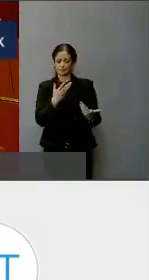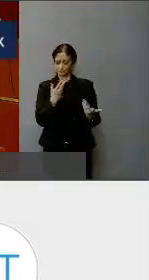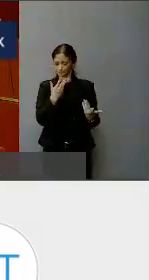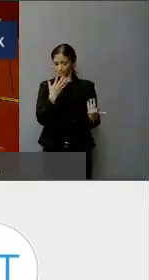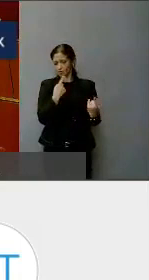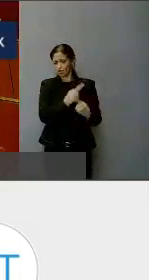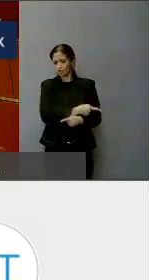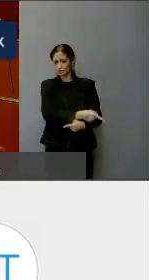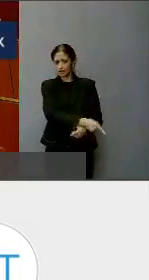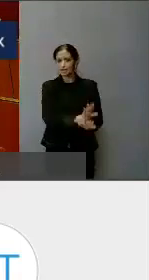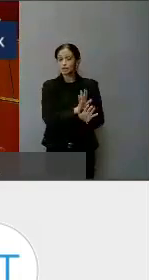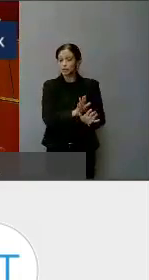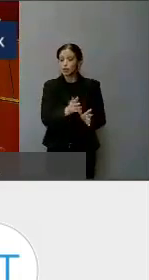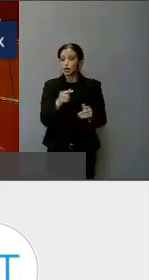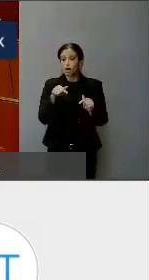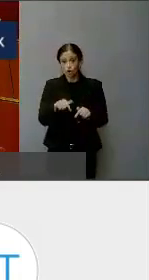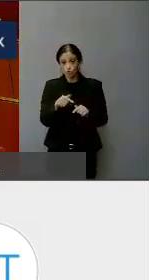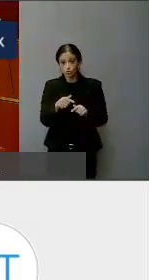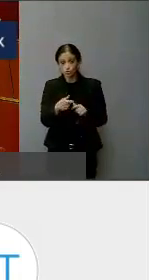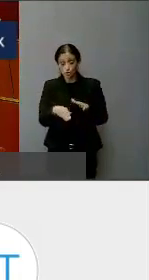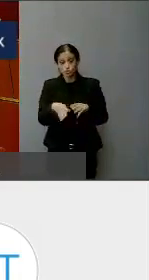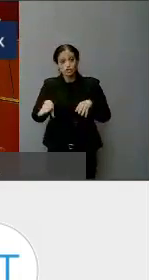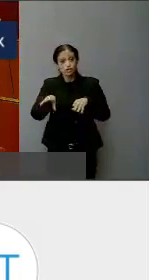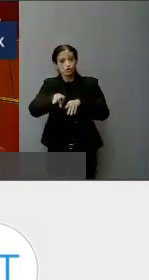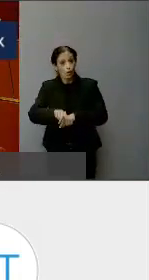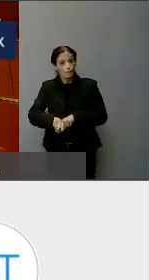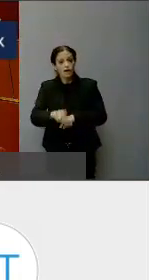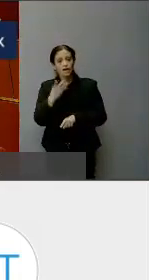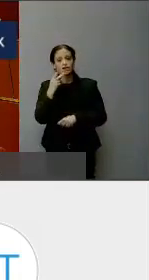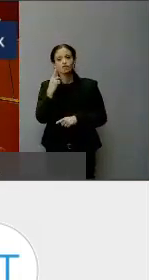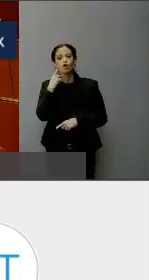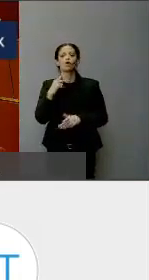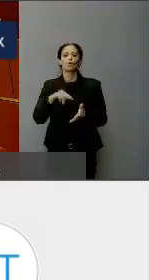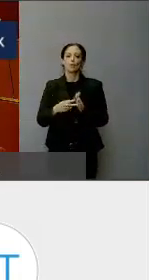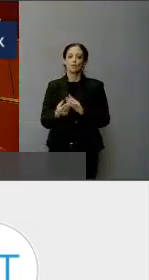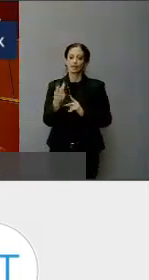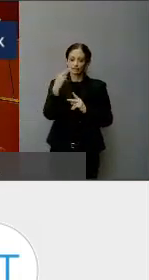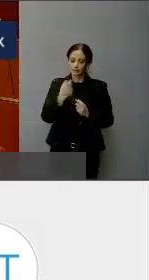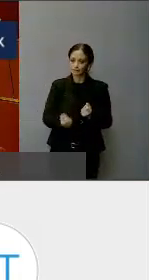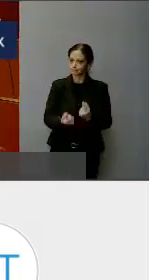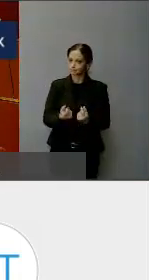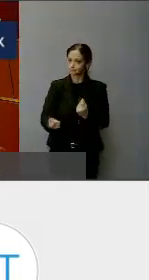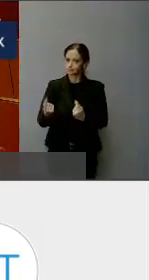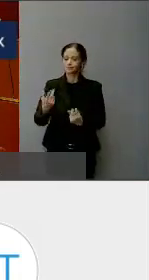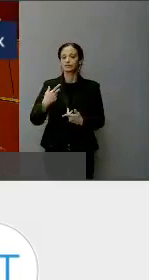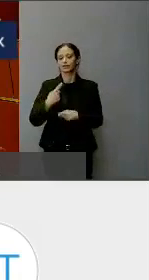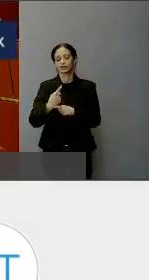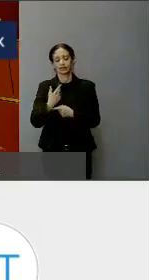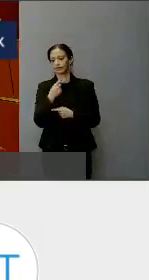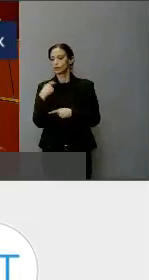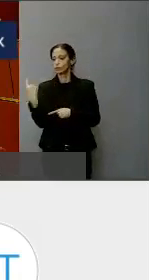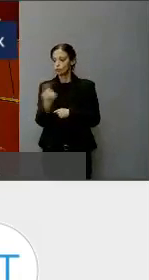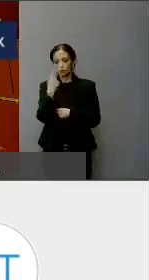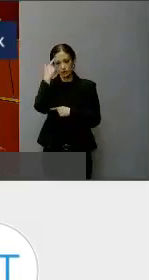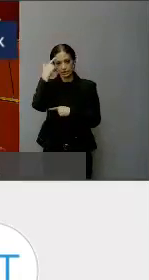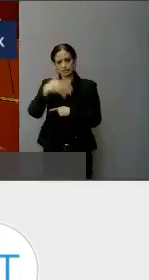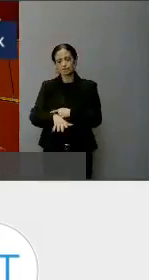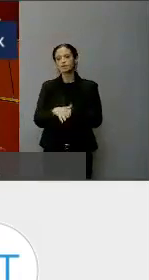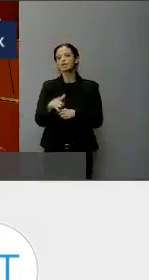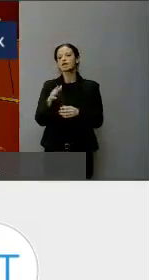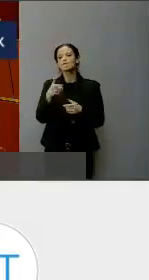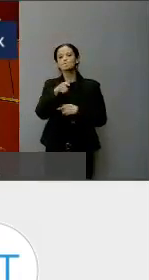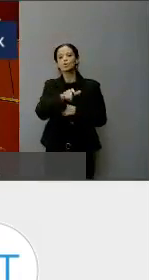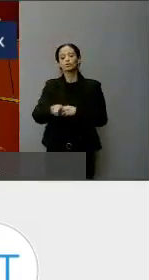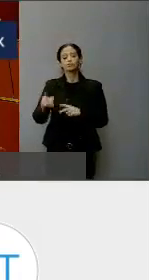nell'aula i da domani farò dell'aula di farle venire a galla perché credo e cittadini genovesi abbiamo diritto di sapere quali sono le vere ragioni che